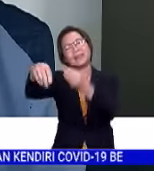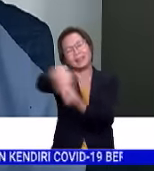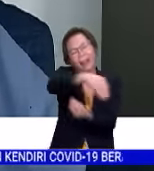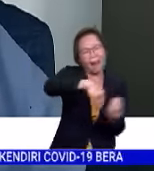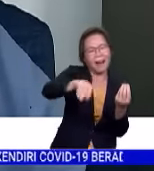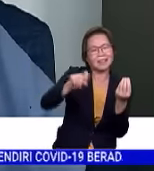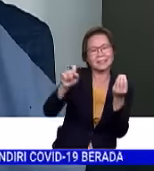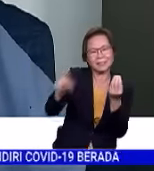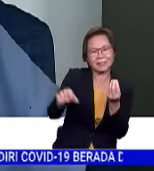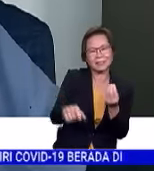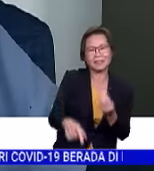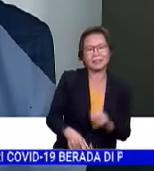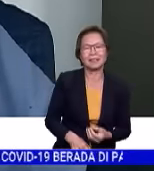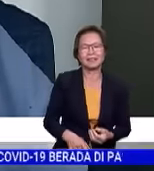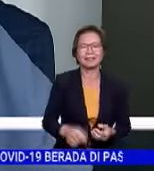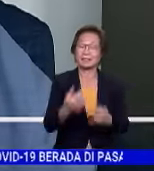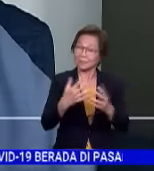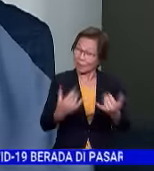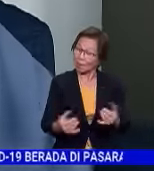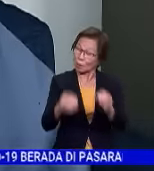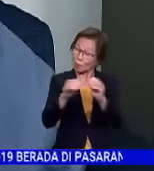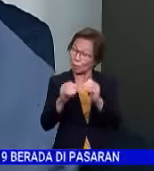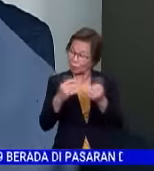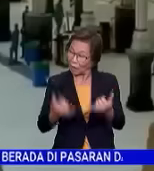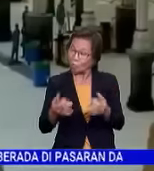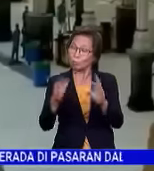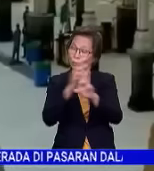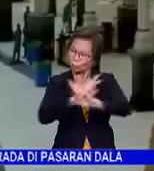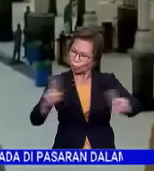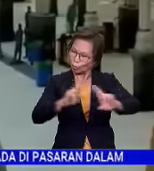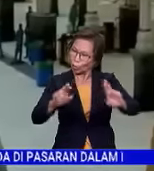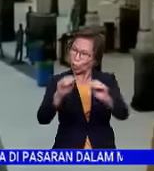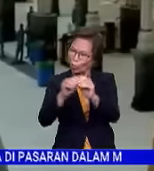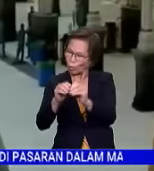tu dapat buat persediaan yang lebih rapi ya.